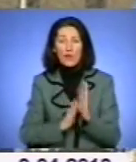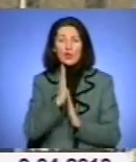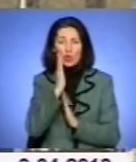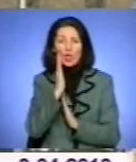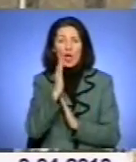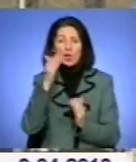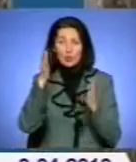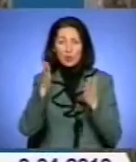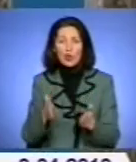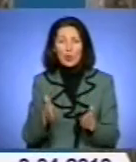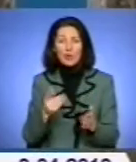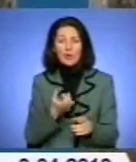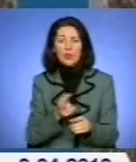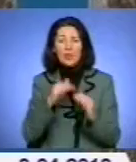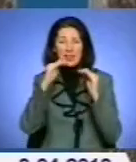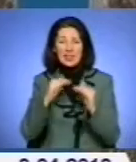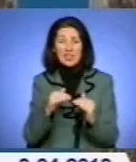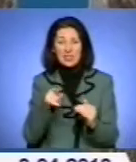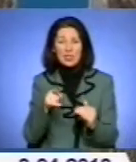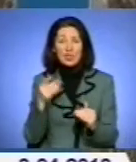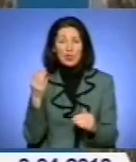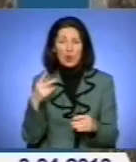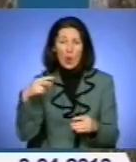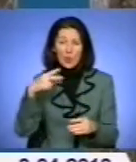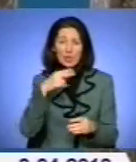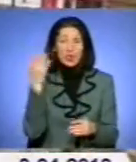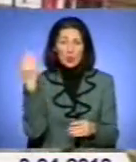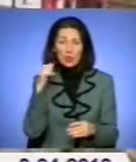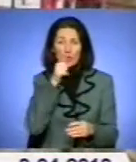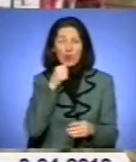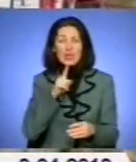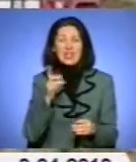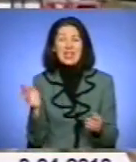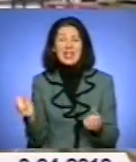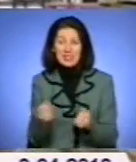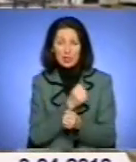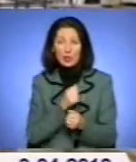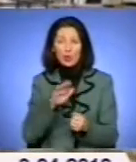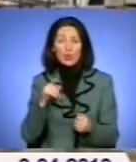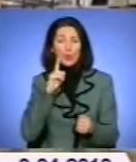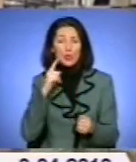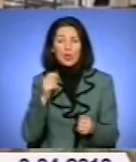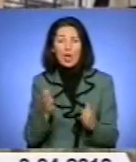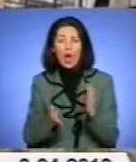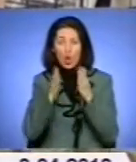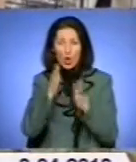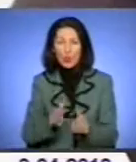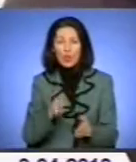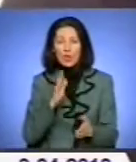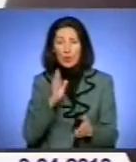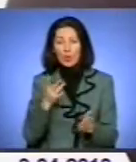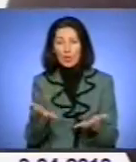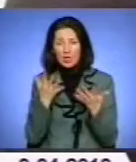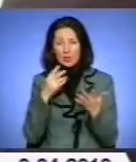за ті, які зрізали минулими роками. Чи не засохнуть після омолодження тополі, стане зрозуміло вже за місяць-два. Тим часом під